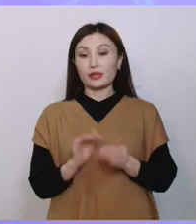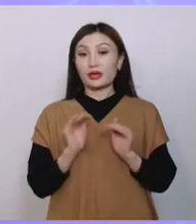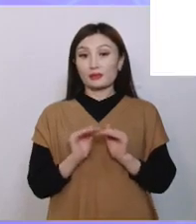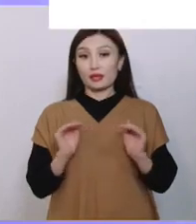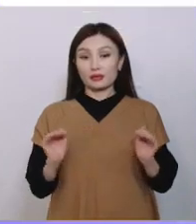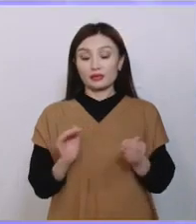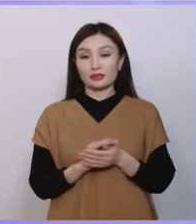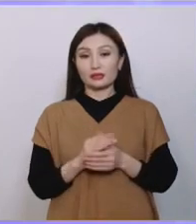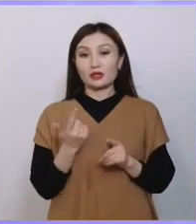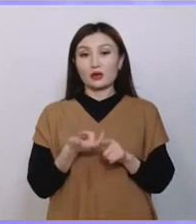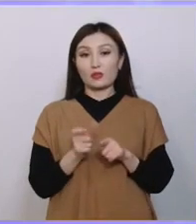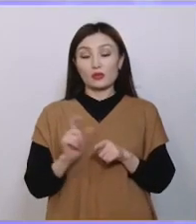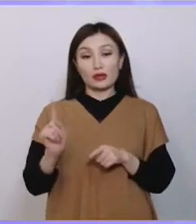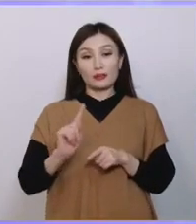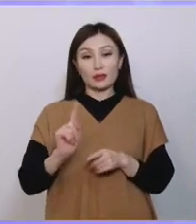Балдар, бул эмне?